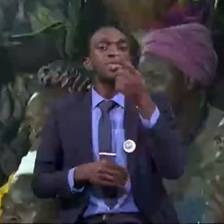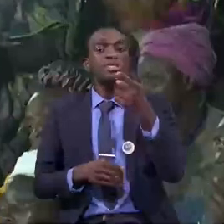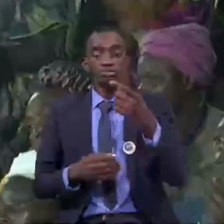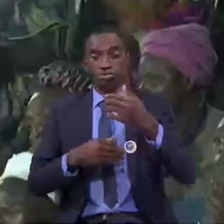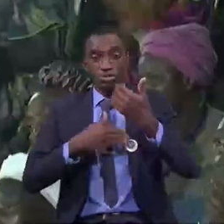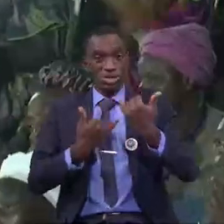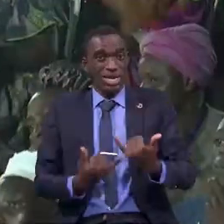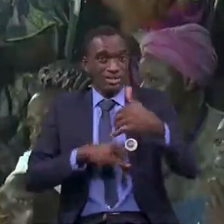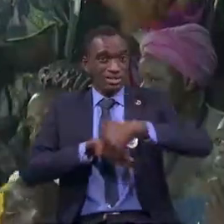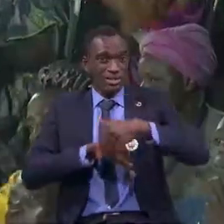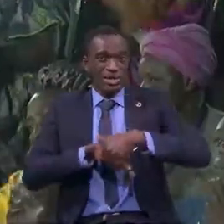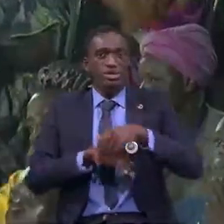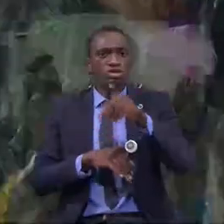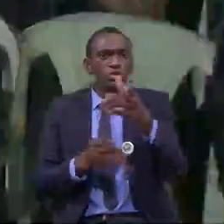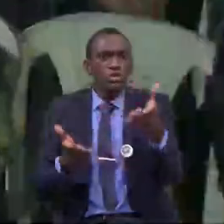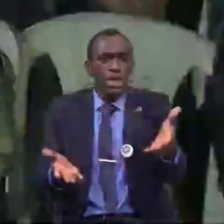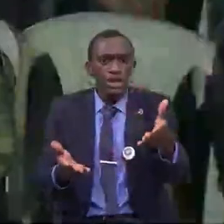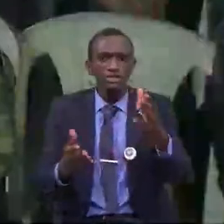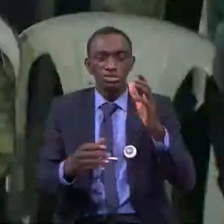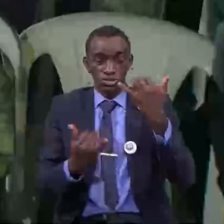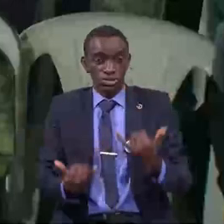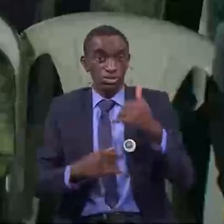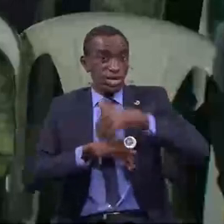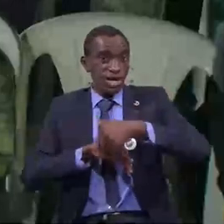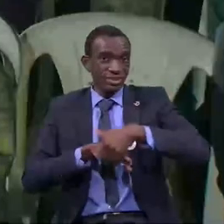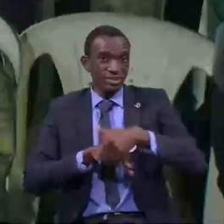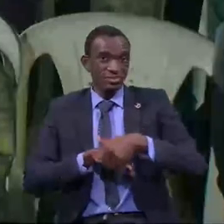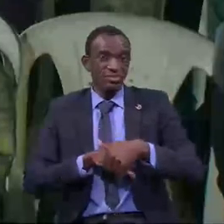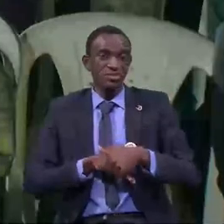soir. Est-ce que tu es là? J'ai dit ce soir.